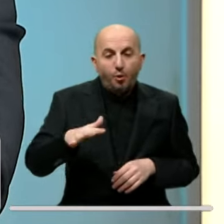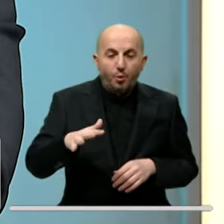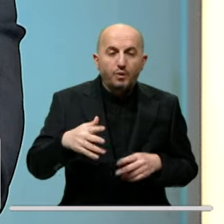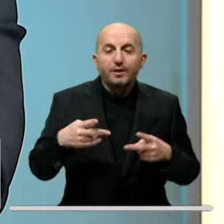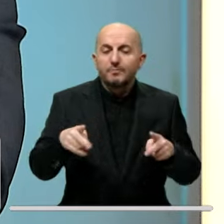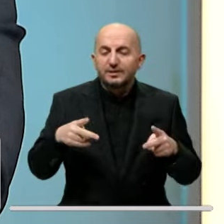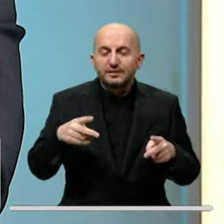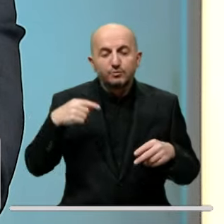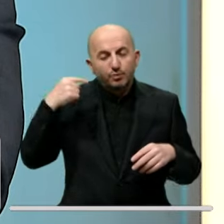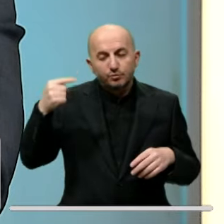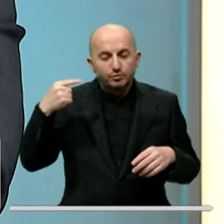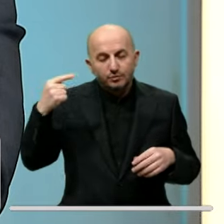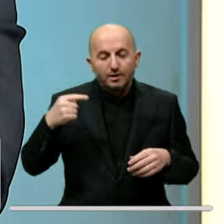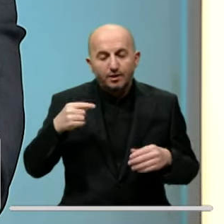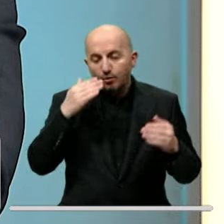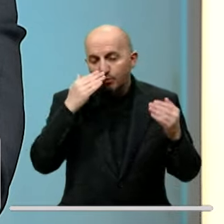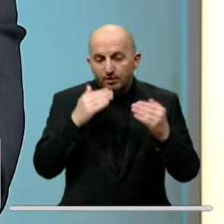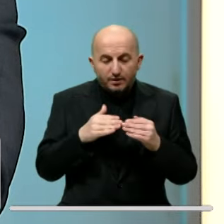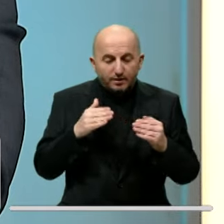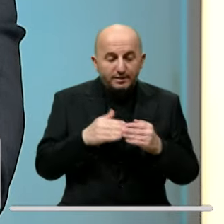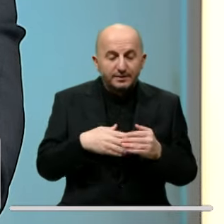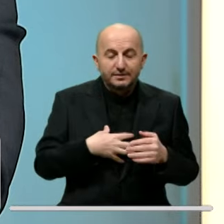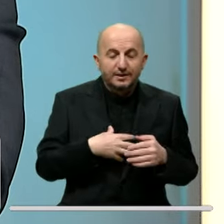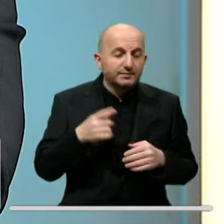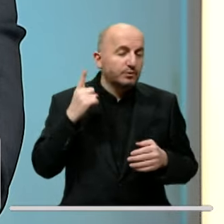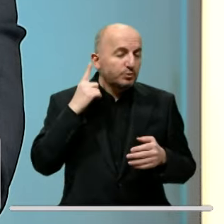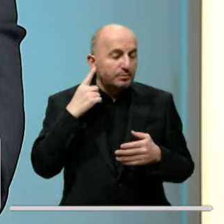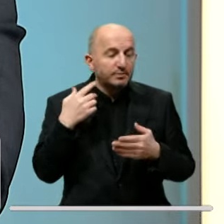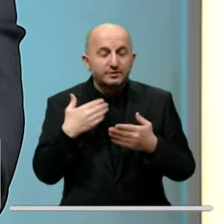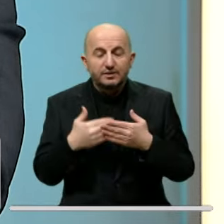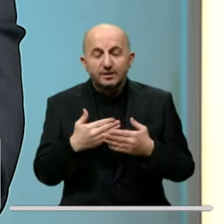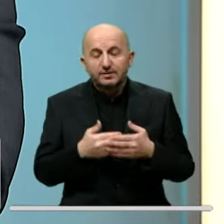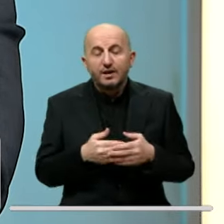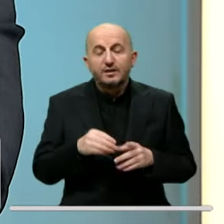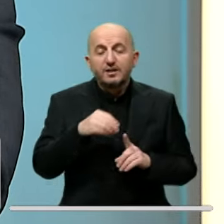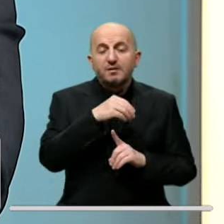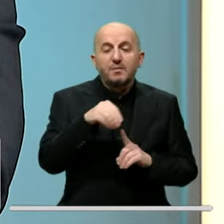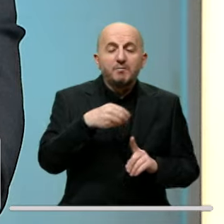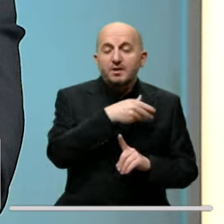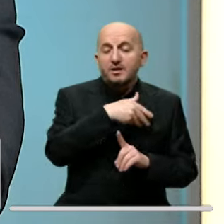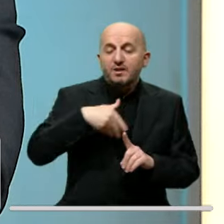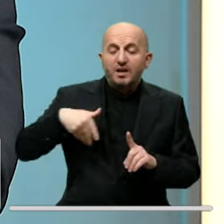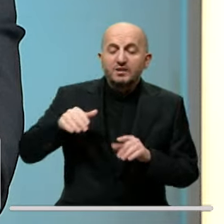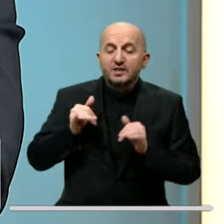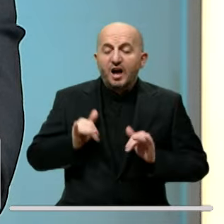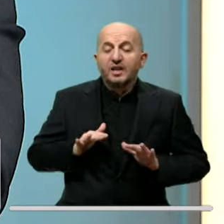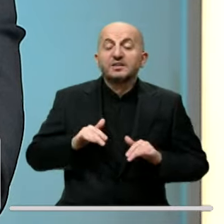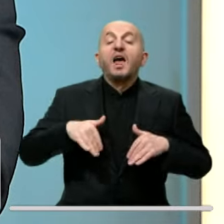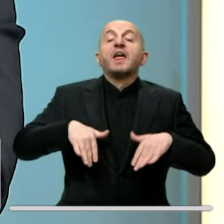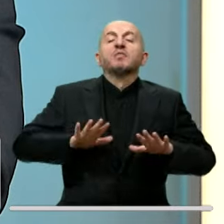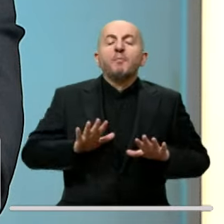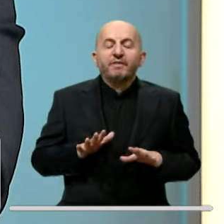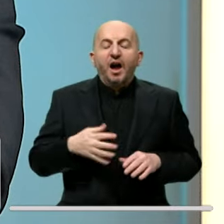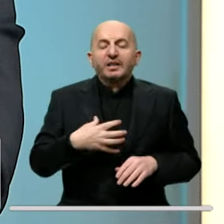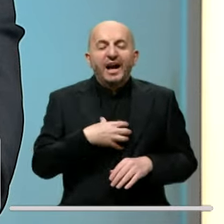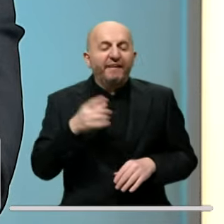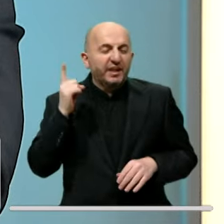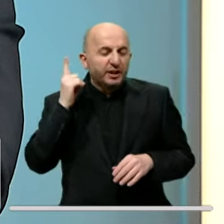diyen görüşlerle amel ederek kendi duyabileceği bir sesle, imamı ve yanındakileri rahatsız etmeden